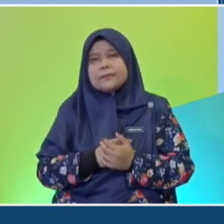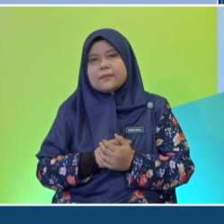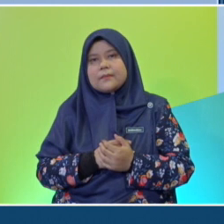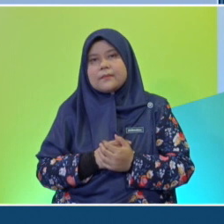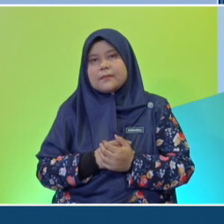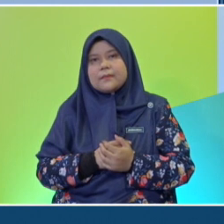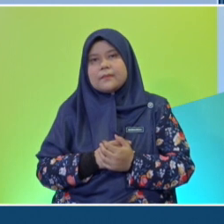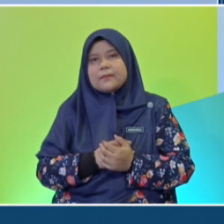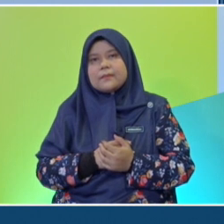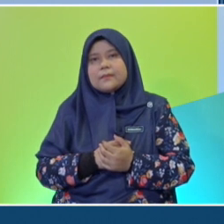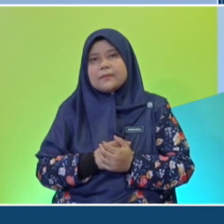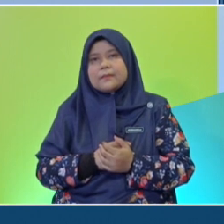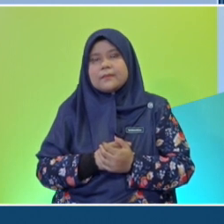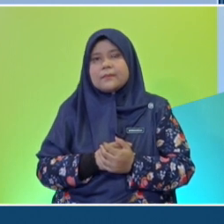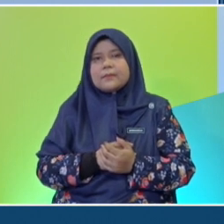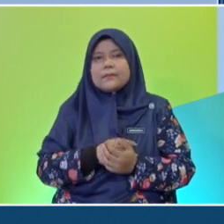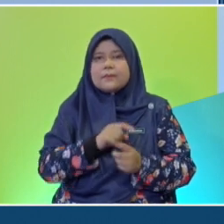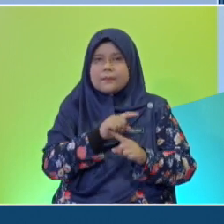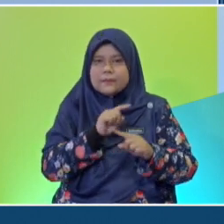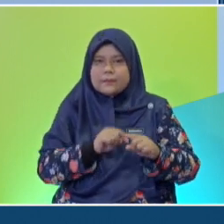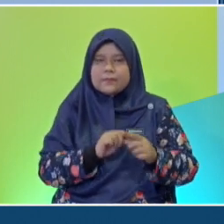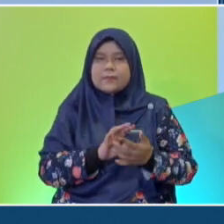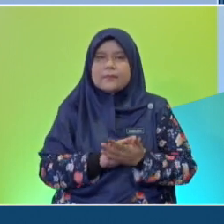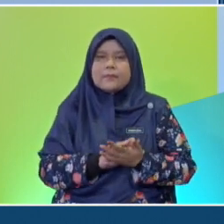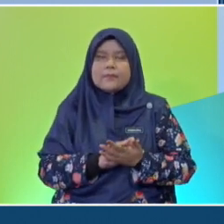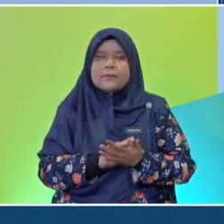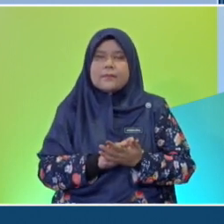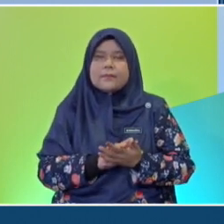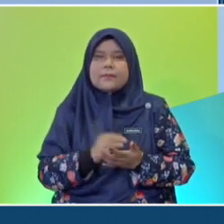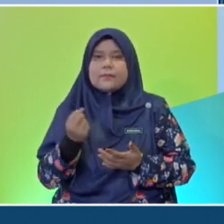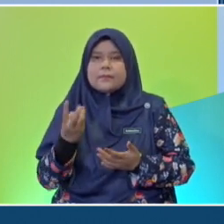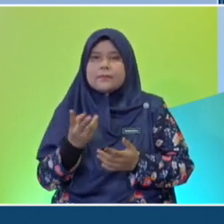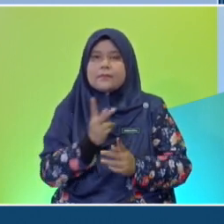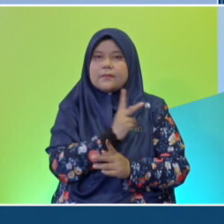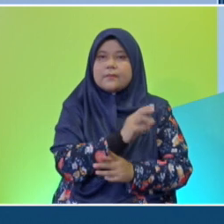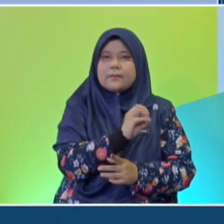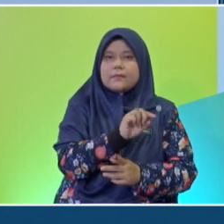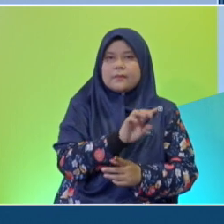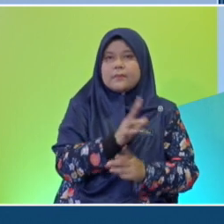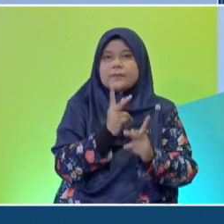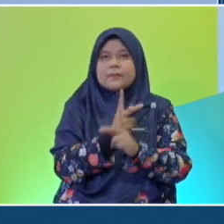X 385 jadi kita akan lihat sebelah kiri Syifa